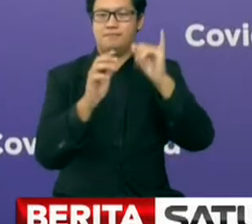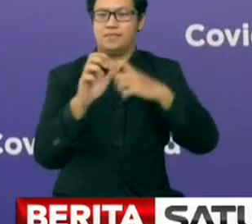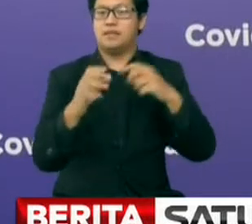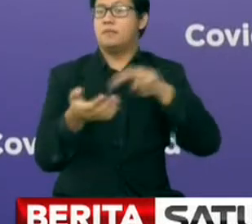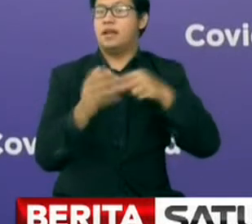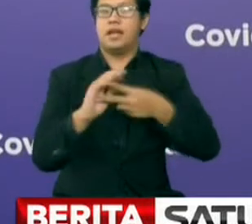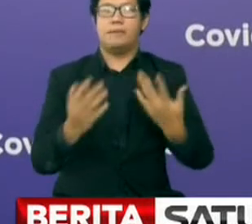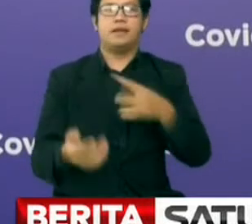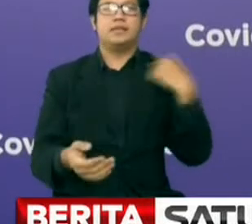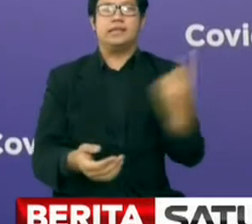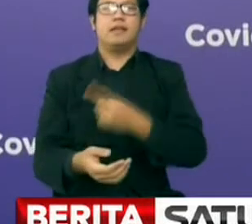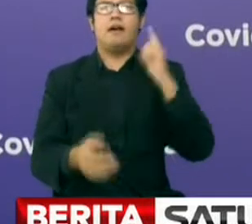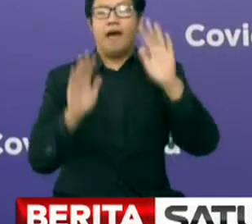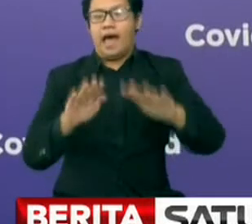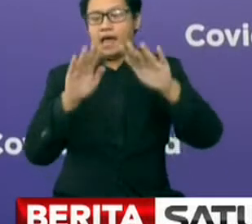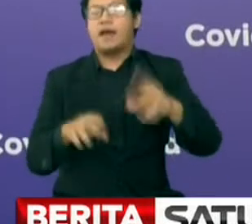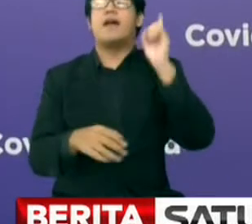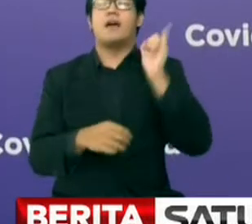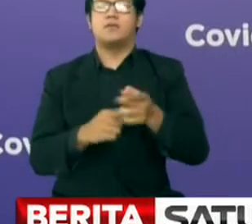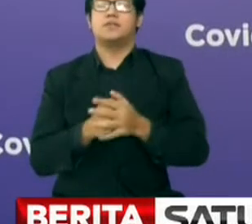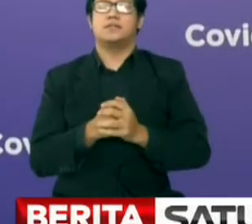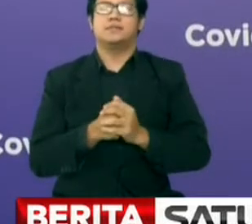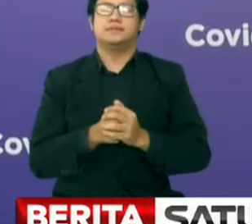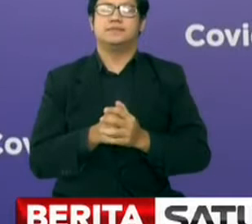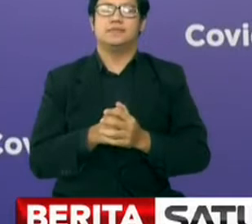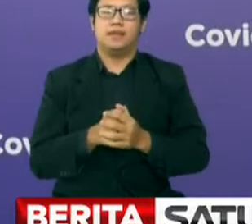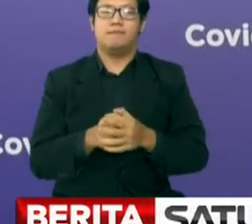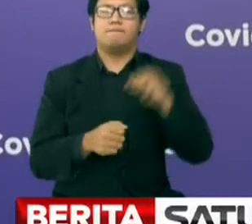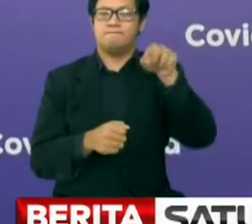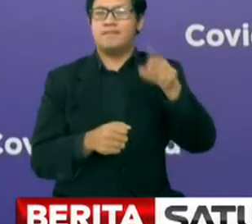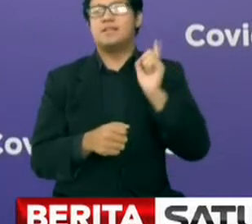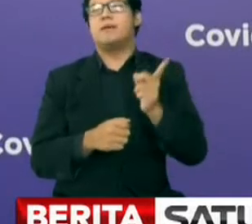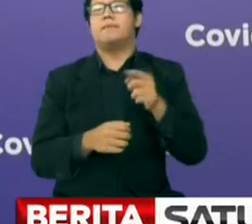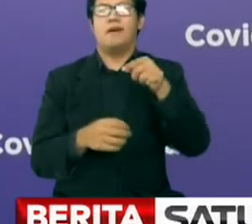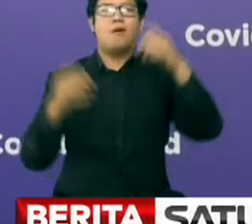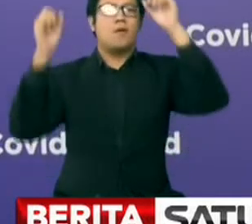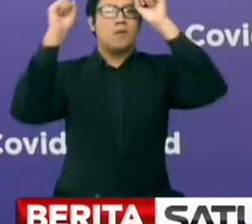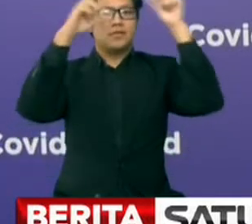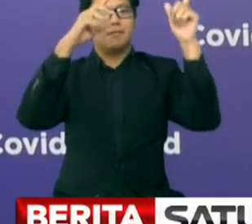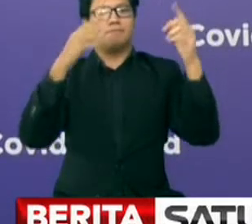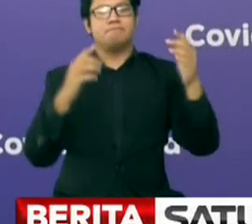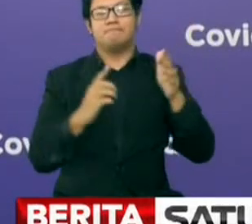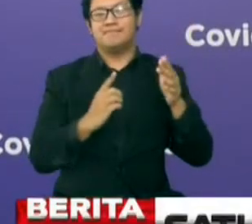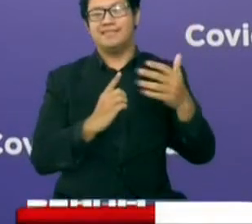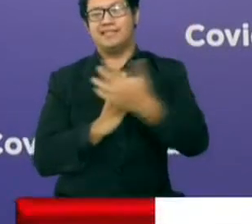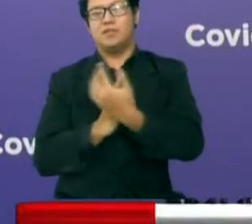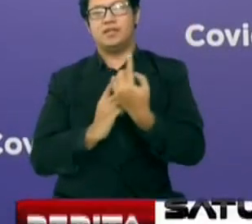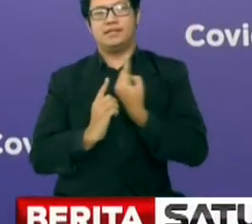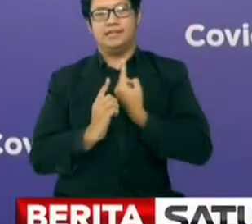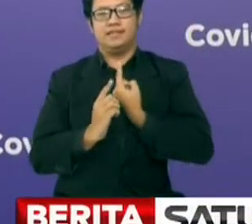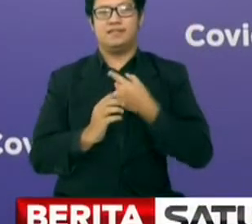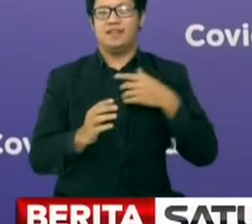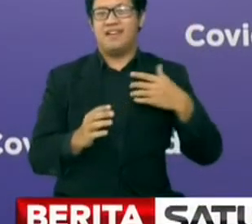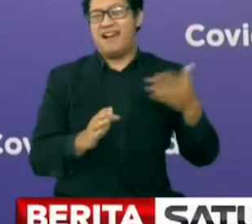berhati-hati inilah sebabnya bahwa konsep melindungi diri yang